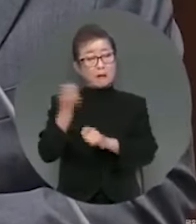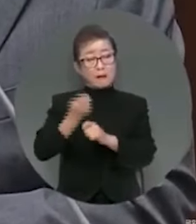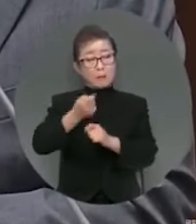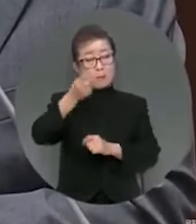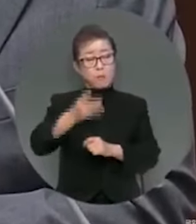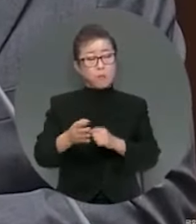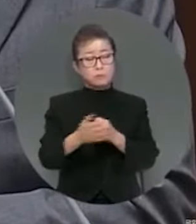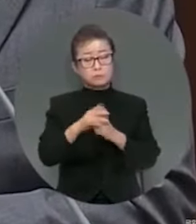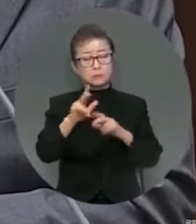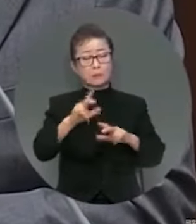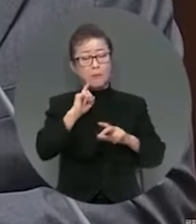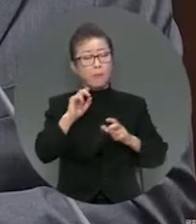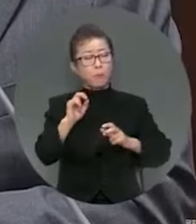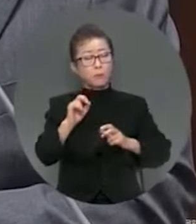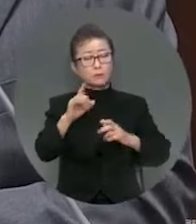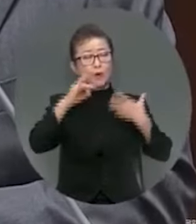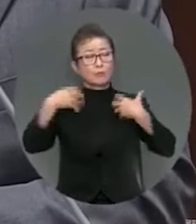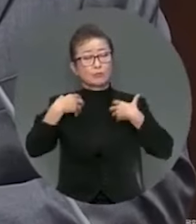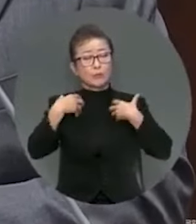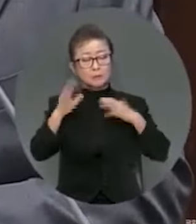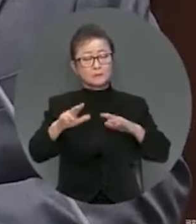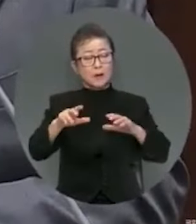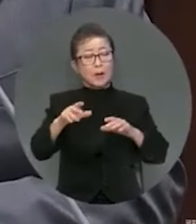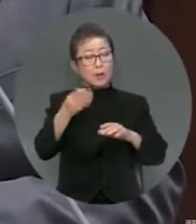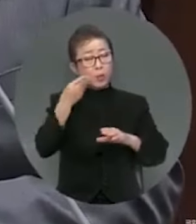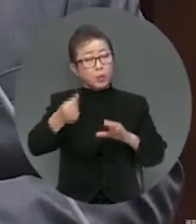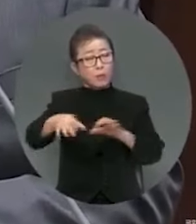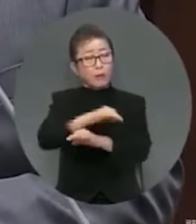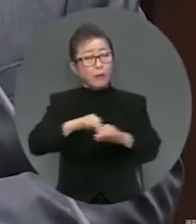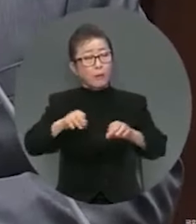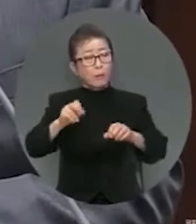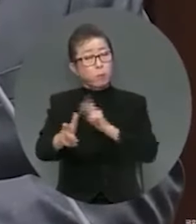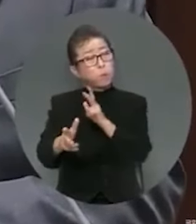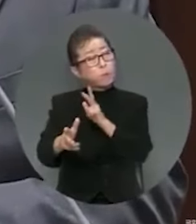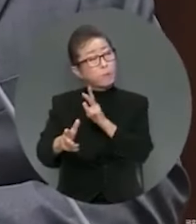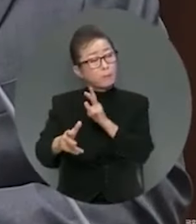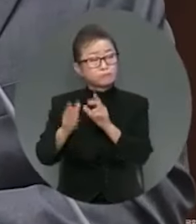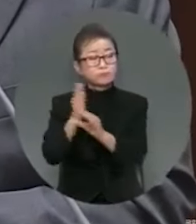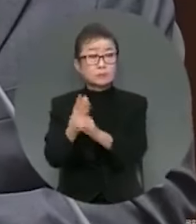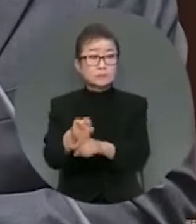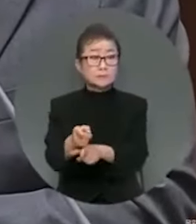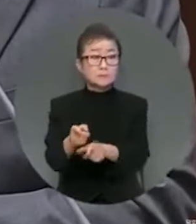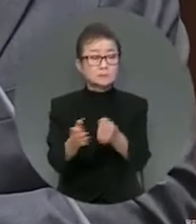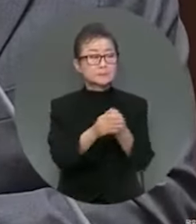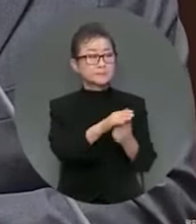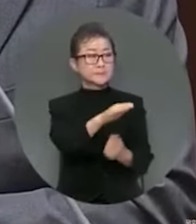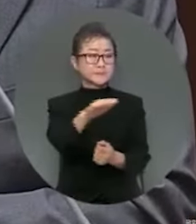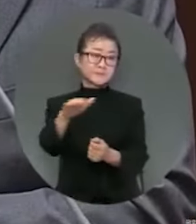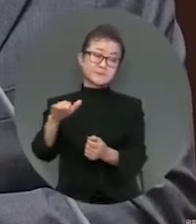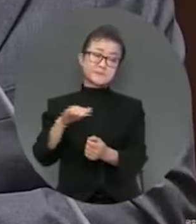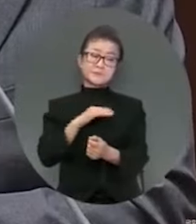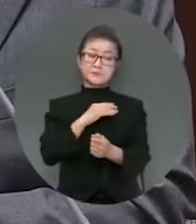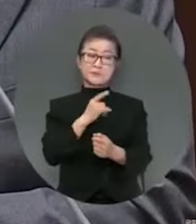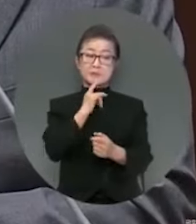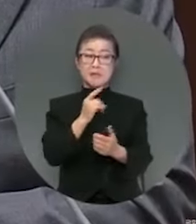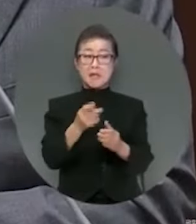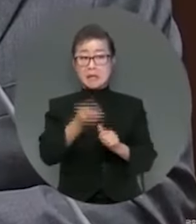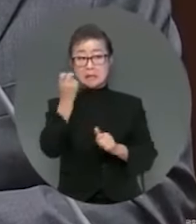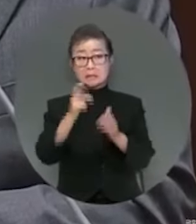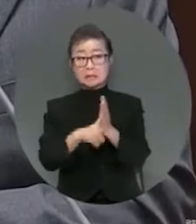기능이 마비되고 있습니다. 근데 우리 헌법재판소법에 의하면은 탄핵 소추가 의결되면 직무 정지하게 되어